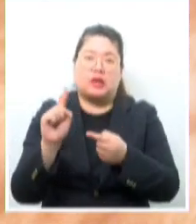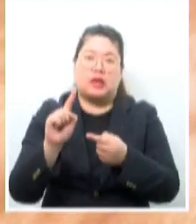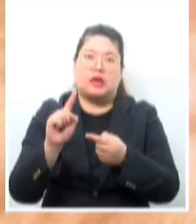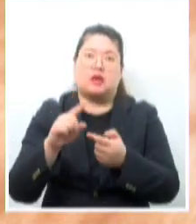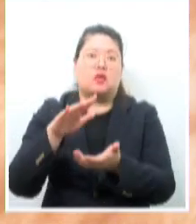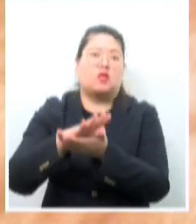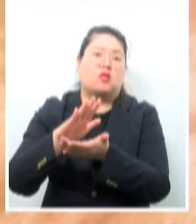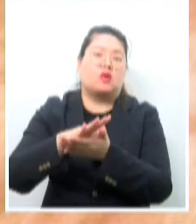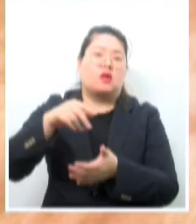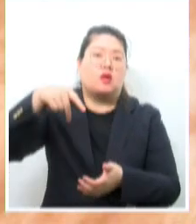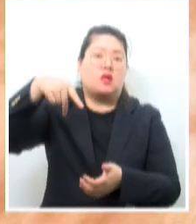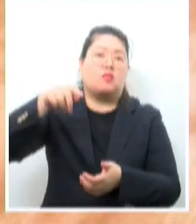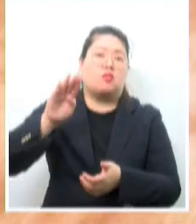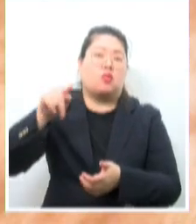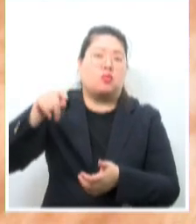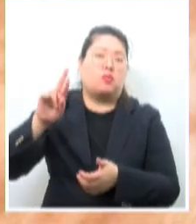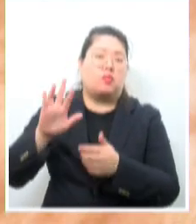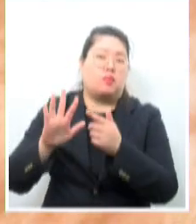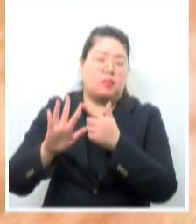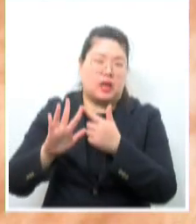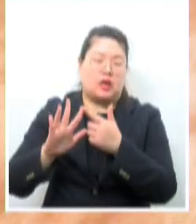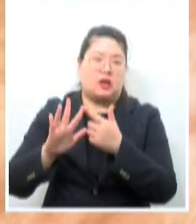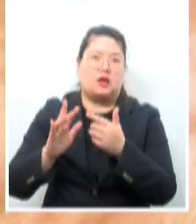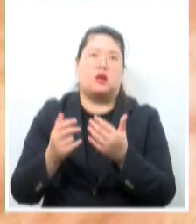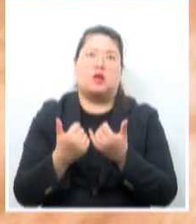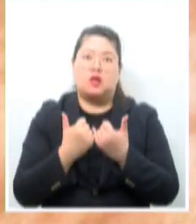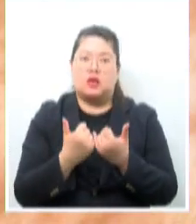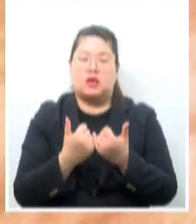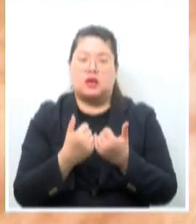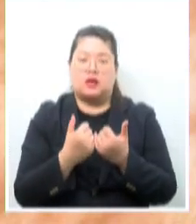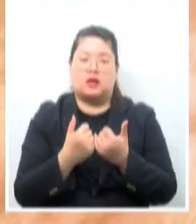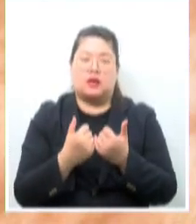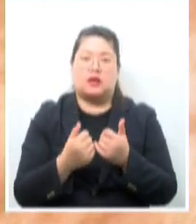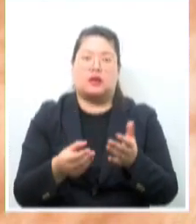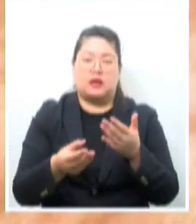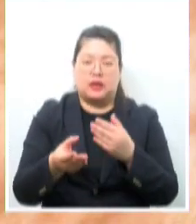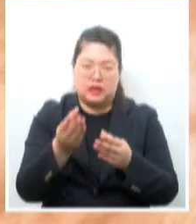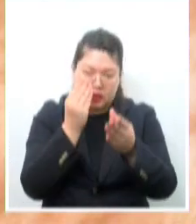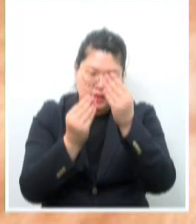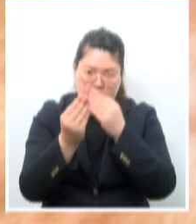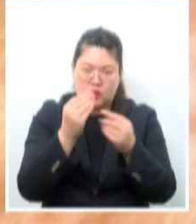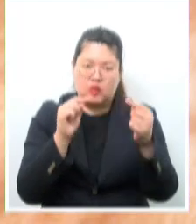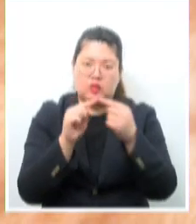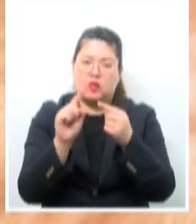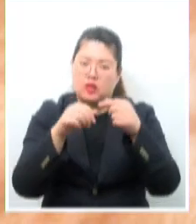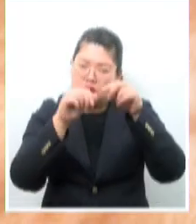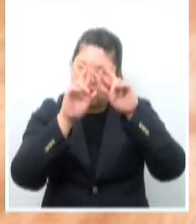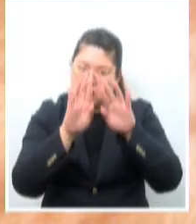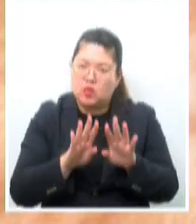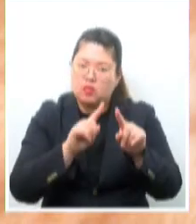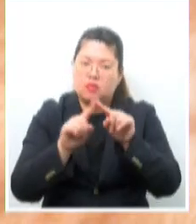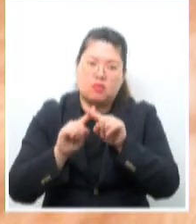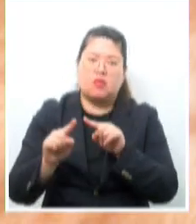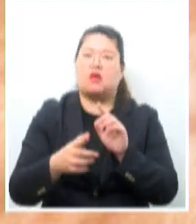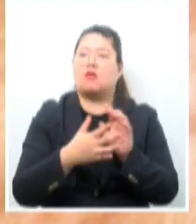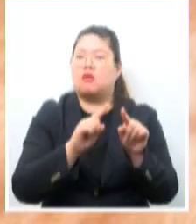บบนิเวศการเรียนรู้เชิงพื้นที่ค่ะ Local Learning Space and Lifelong Learning Ecosystem หลากหลายรายละเอียด